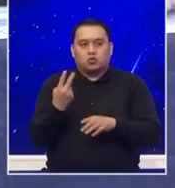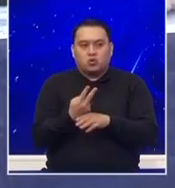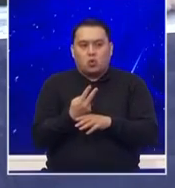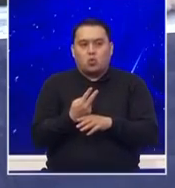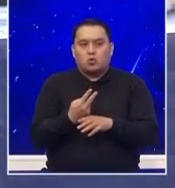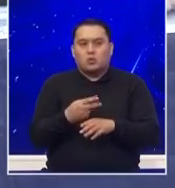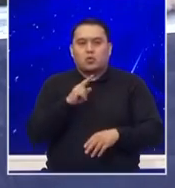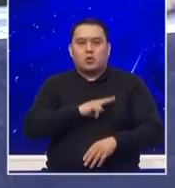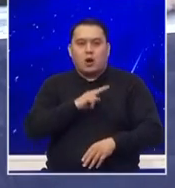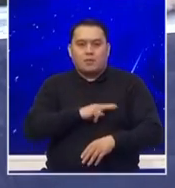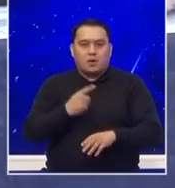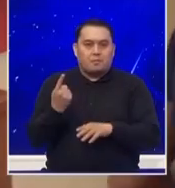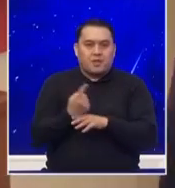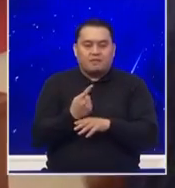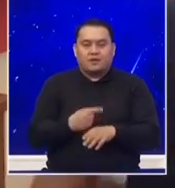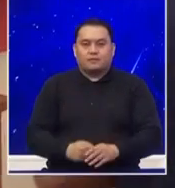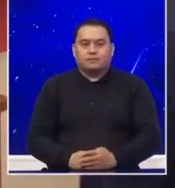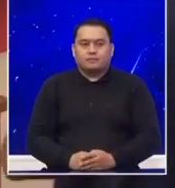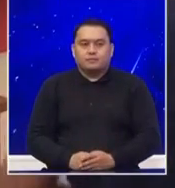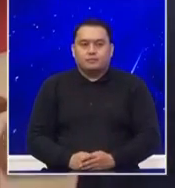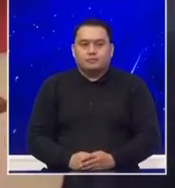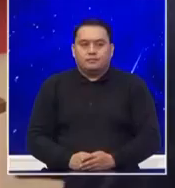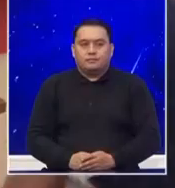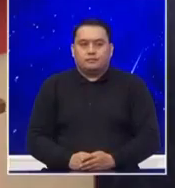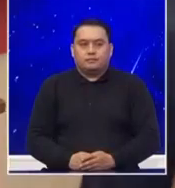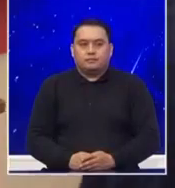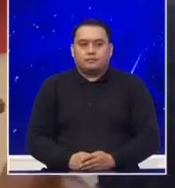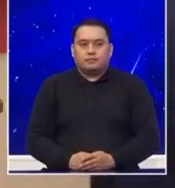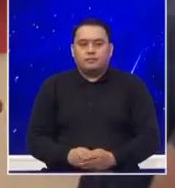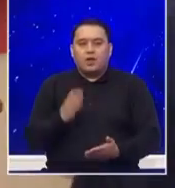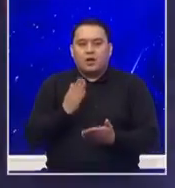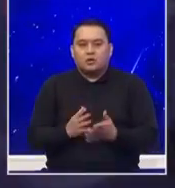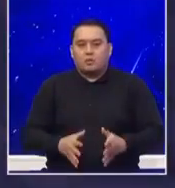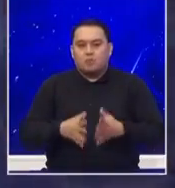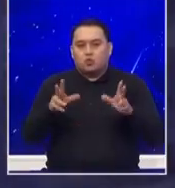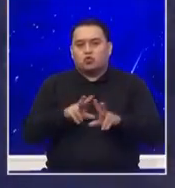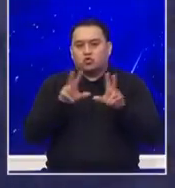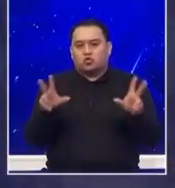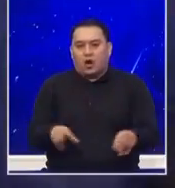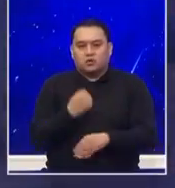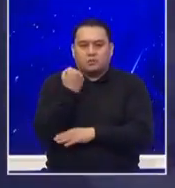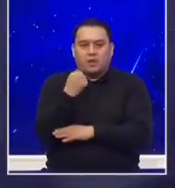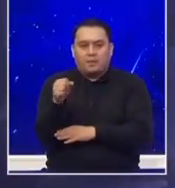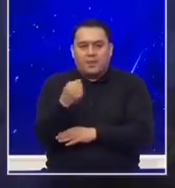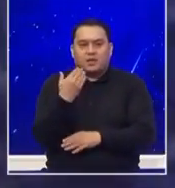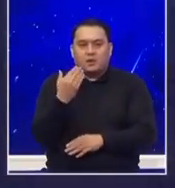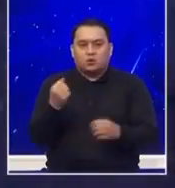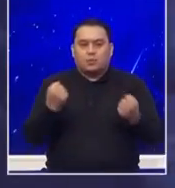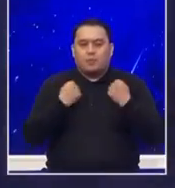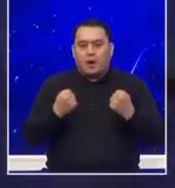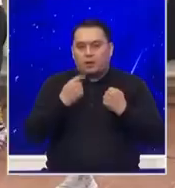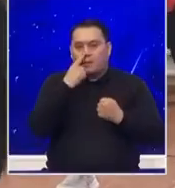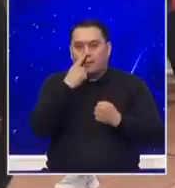ударов. Буду работать первым номером. Еще один боксер, у которого имеются большие шансы на победу, Нуржан Амангильды, спортсмен по